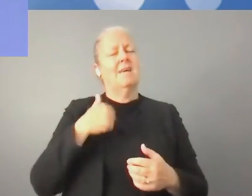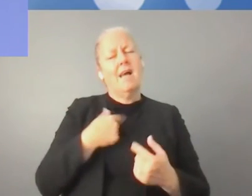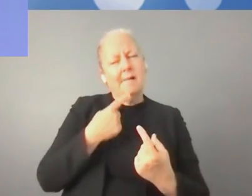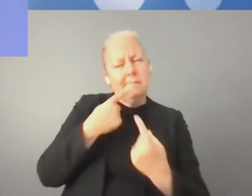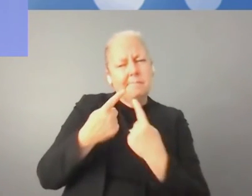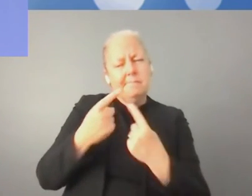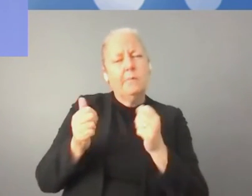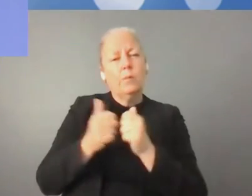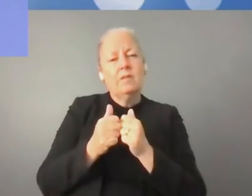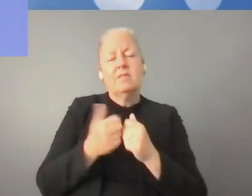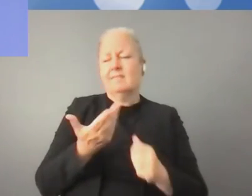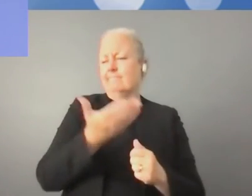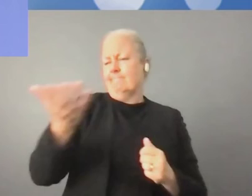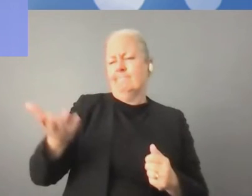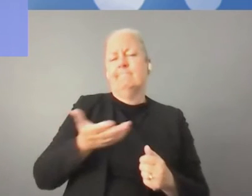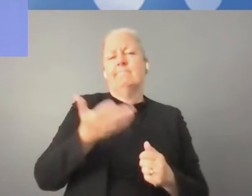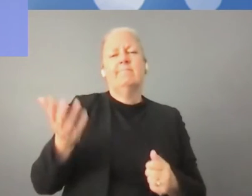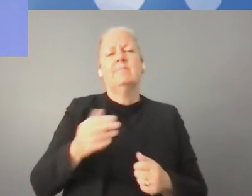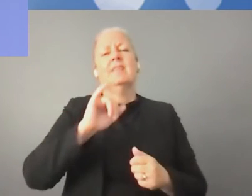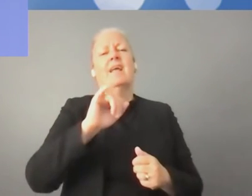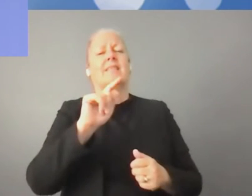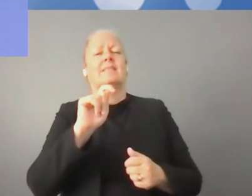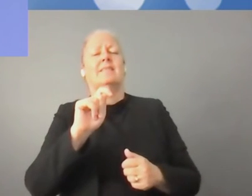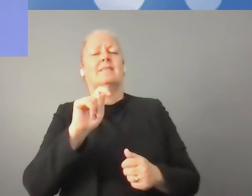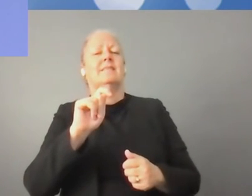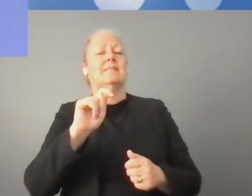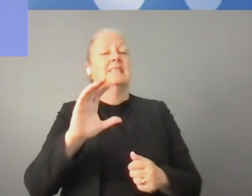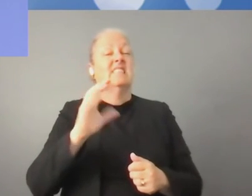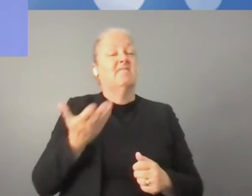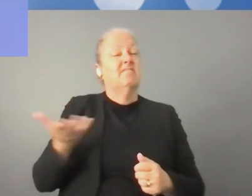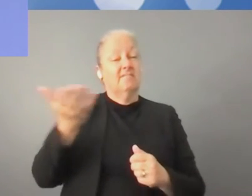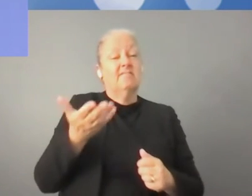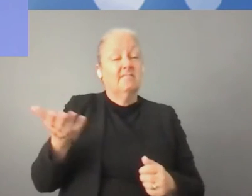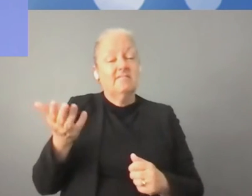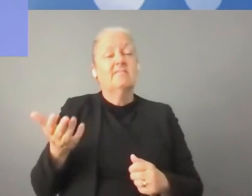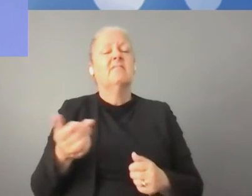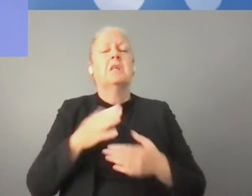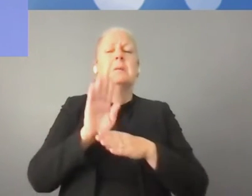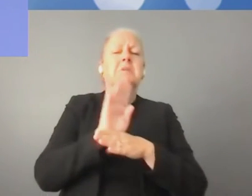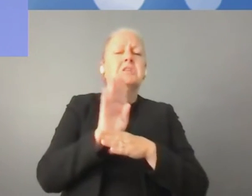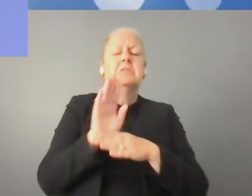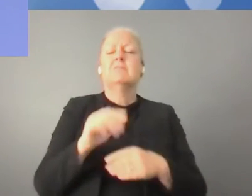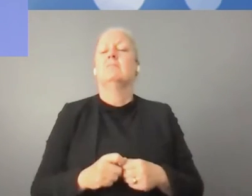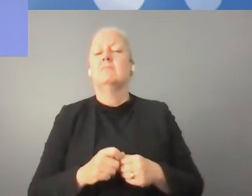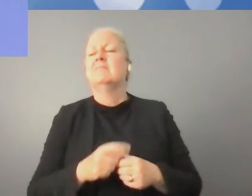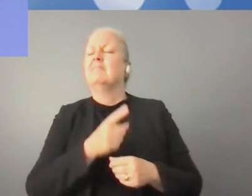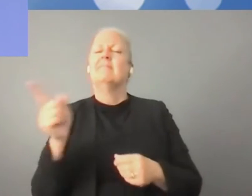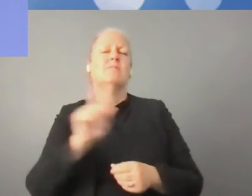финансирование является также необходимым. Что интересно, в наших условиях, в нашей стране, и я это говорю